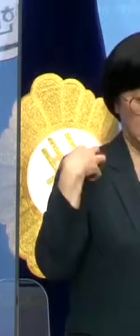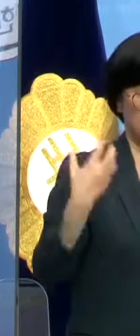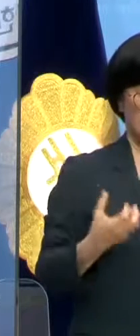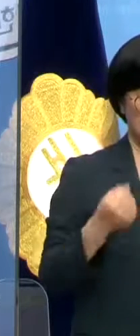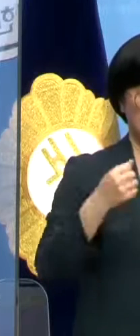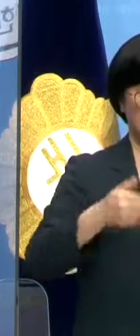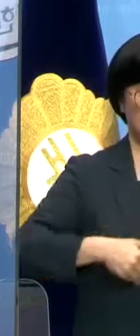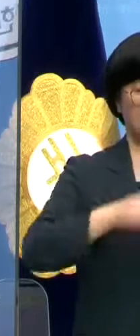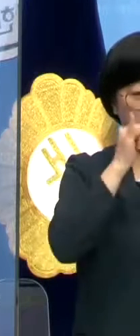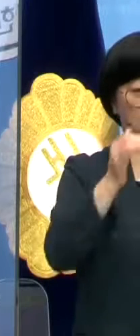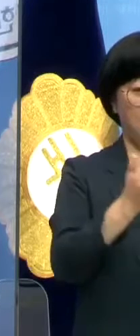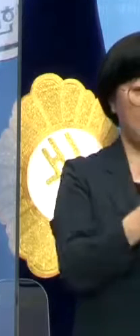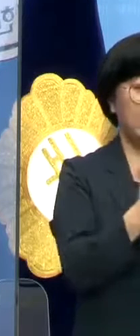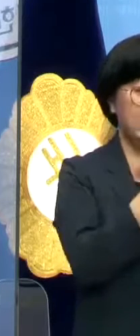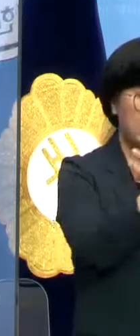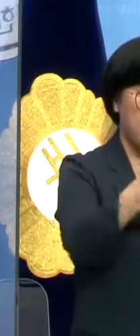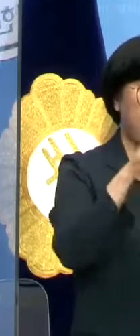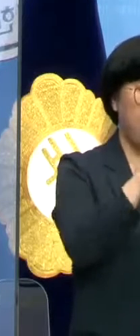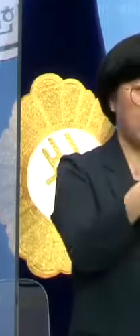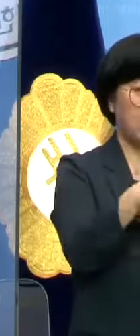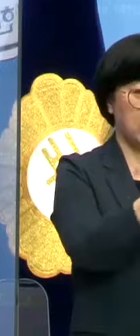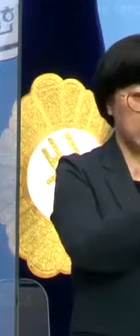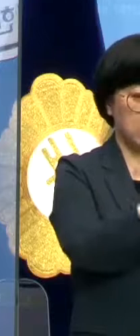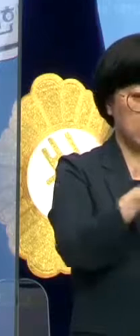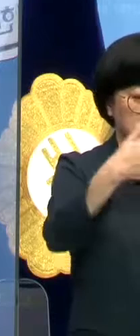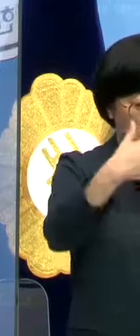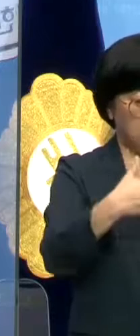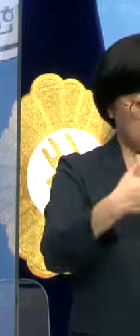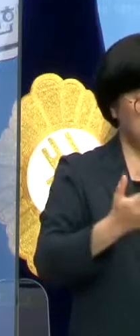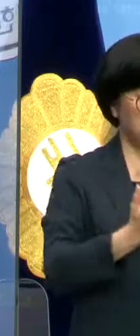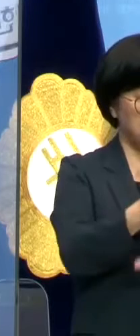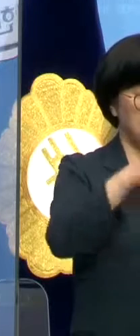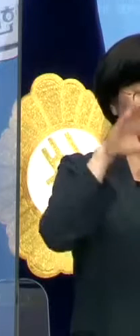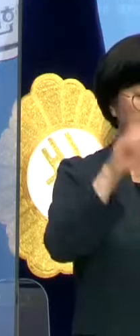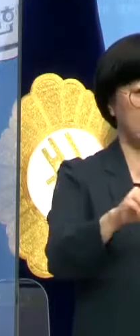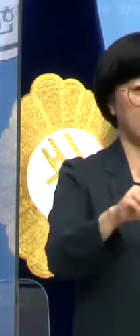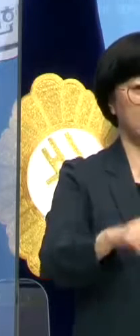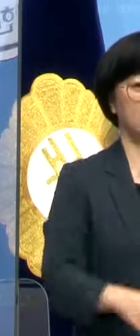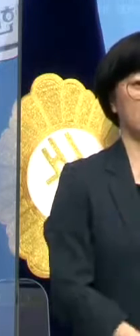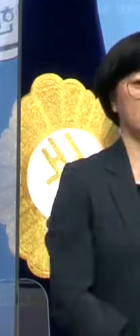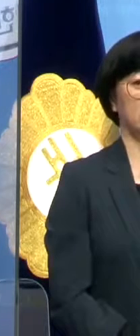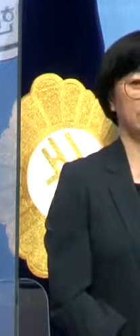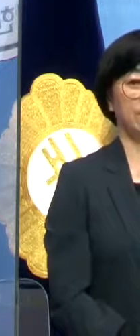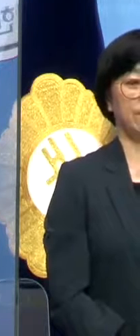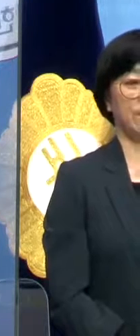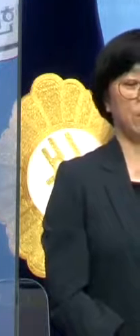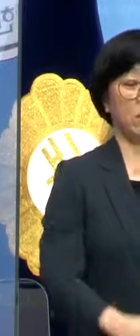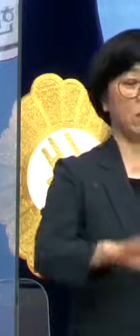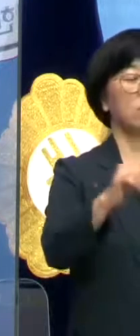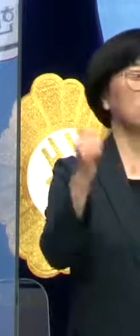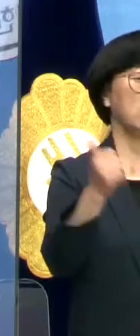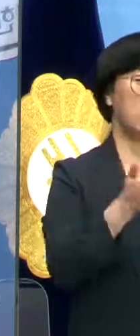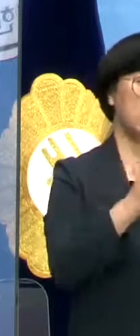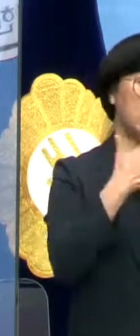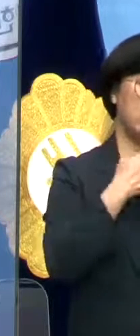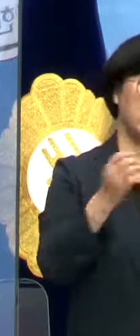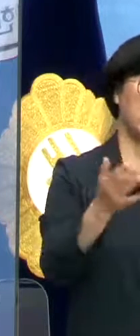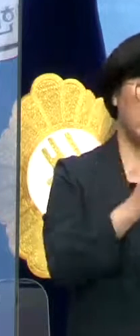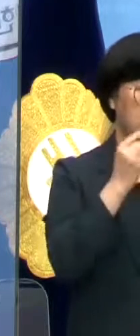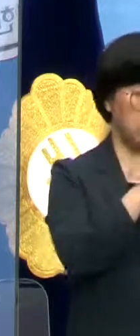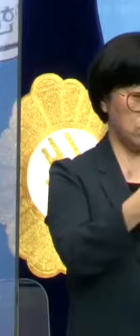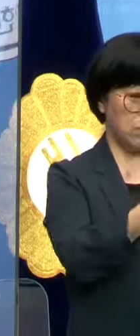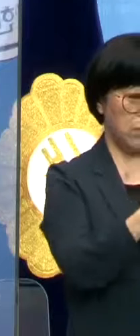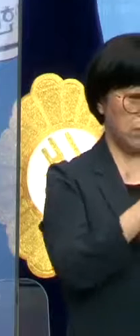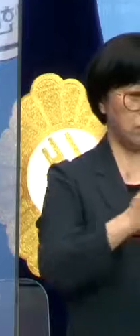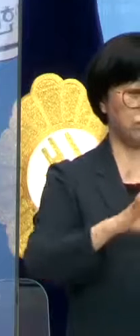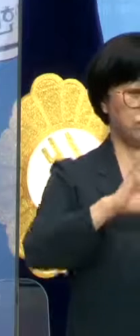느껴야 되고 지페 진압용 장비 수출 정면 중단은 선언 해야 합니다 국회에도 요구합니다 민주주의를